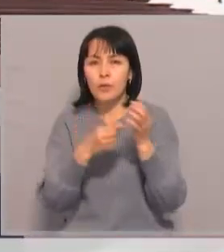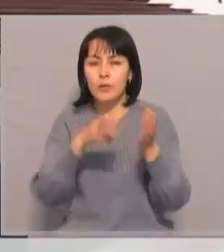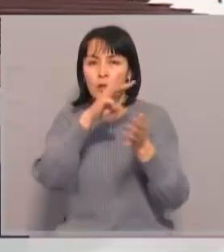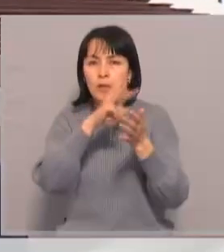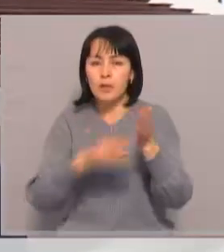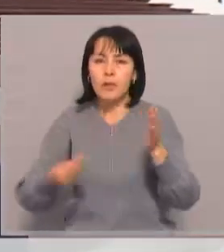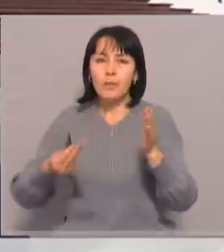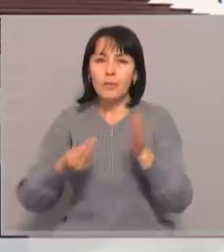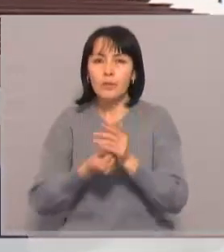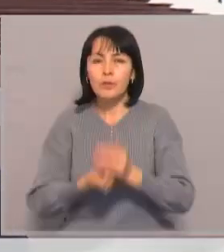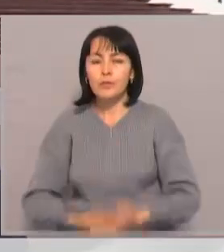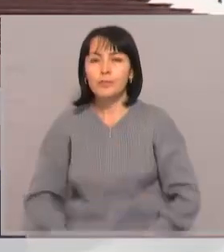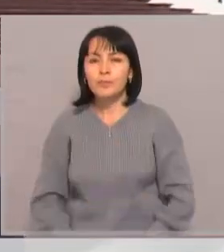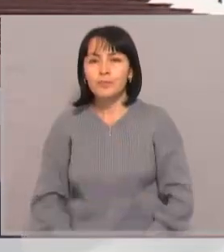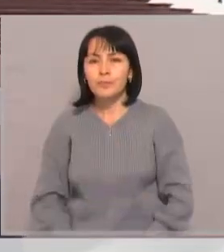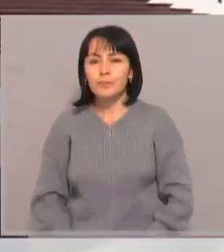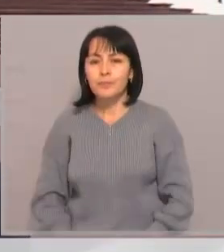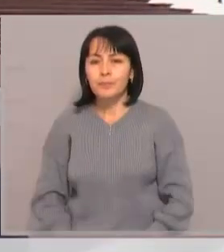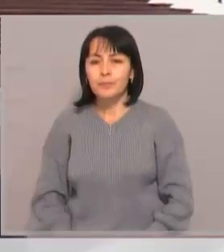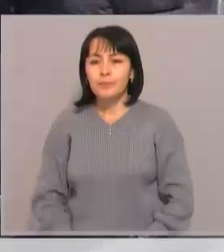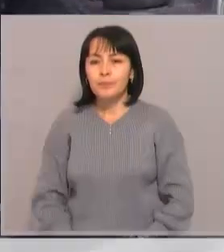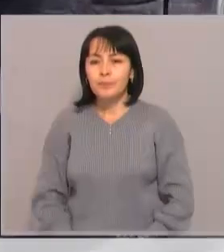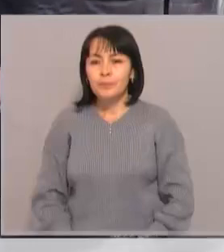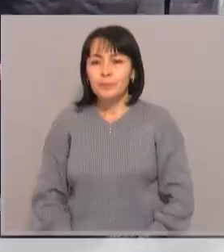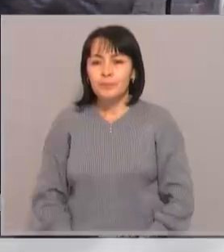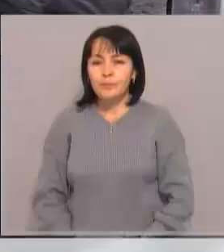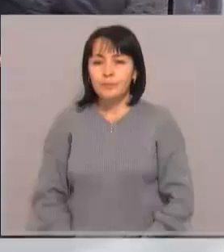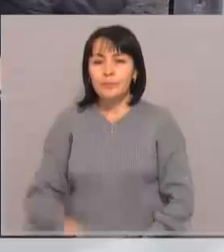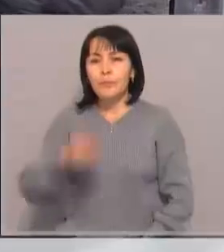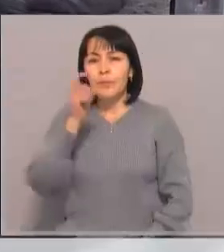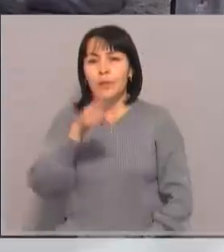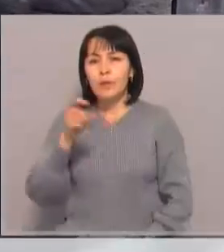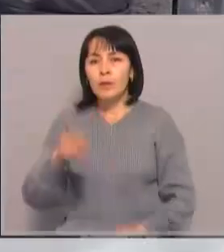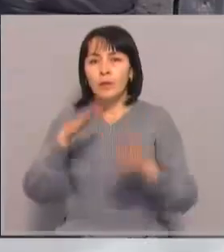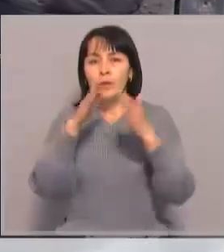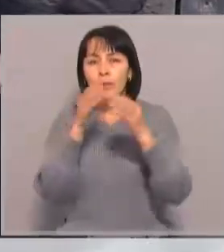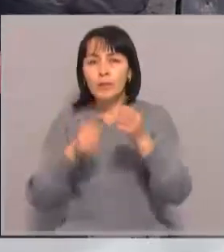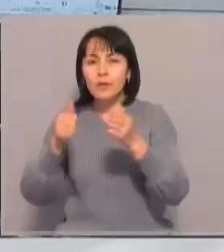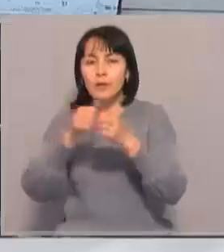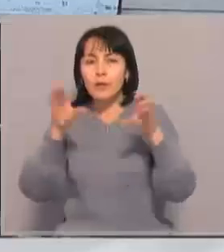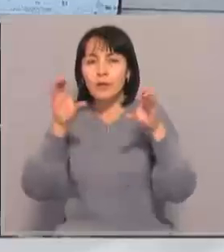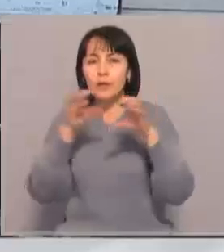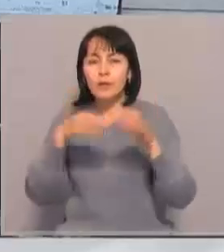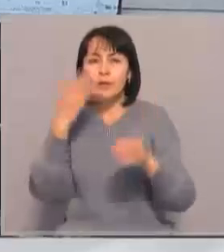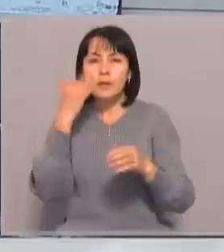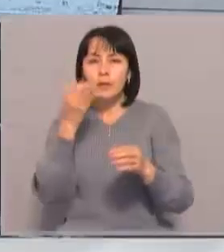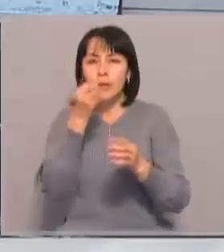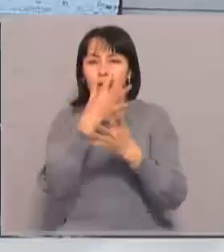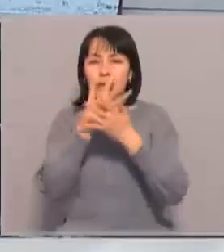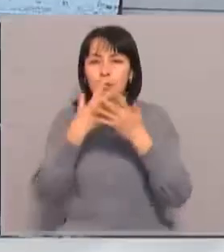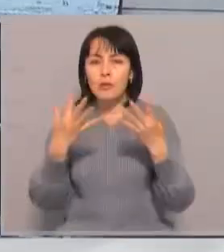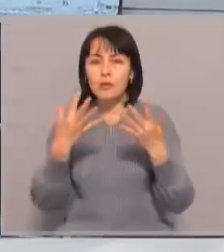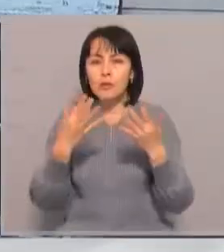айлық есептік көрсеткіш не қалады? Айыппұл салынады. Тұрғындар үй жанындағы дүкендерде әлеуметтік азық-түлік